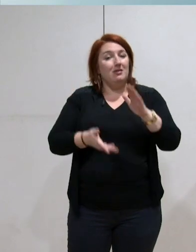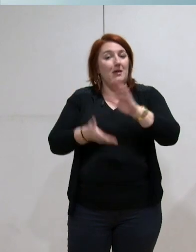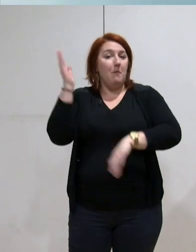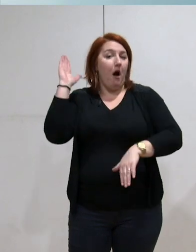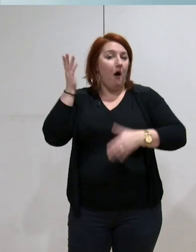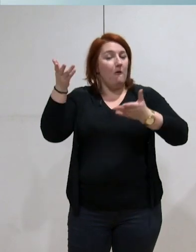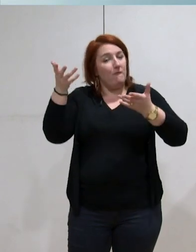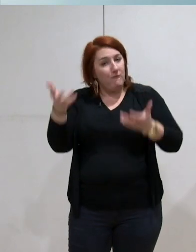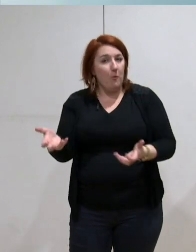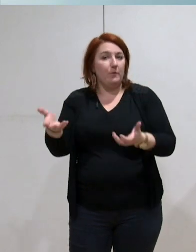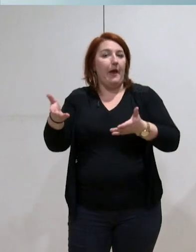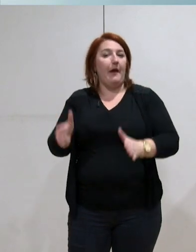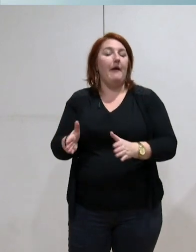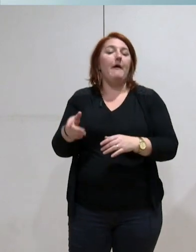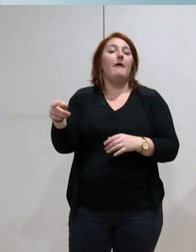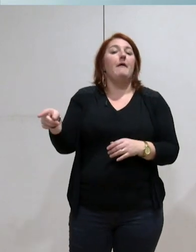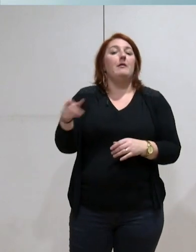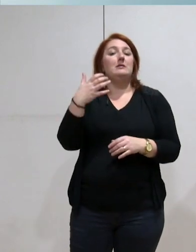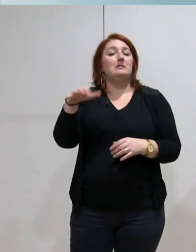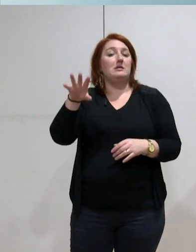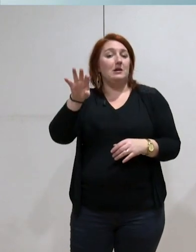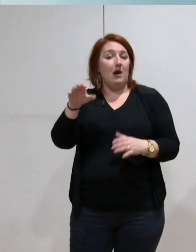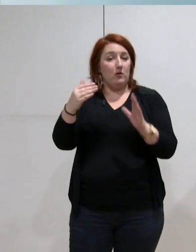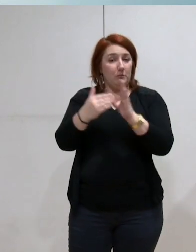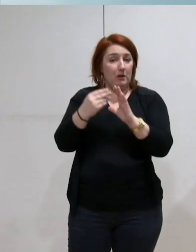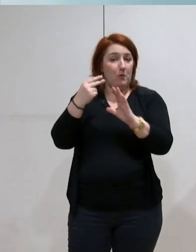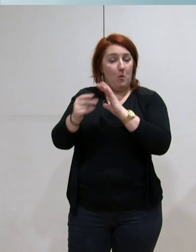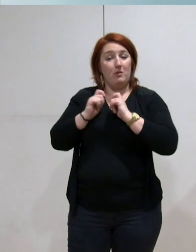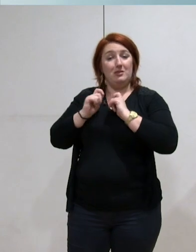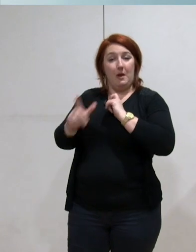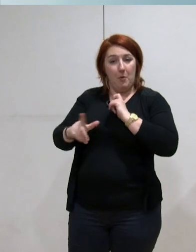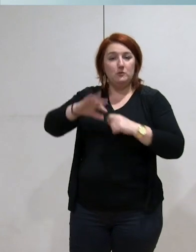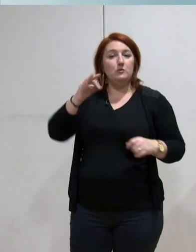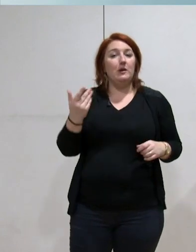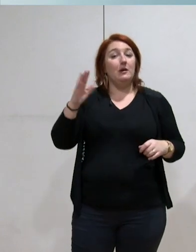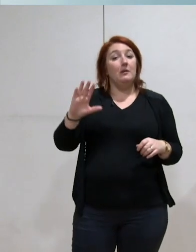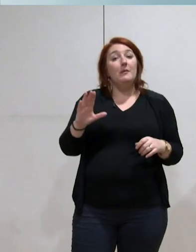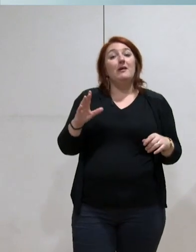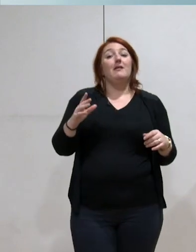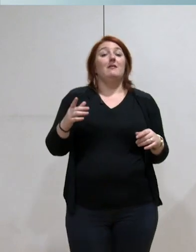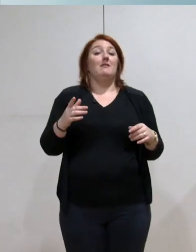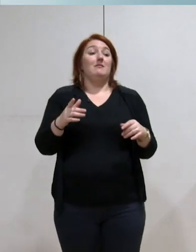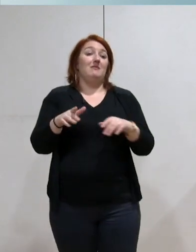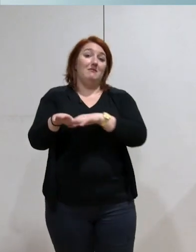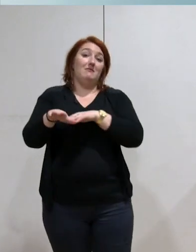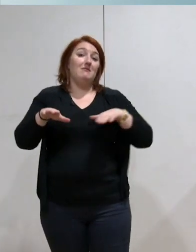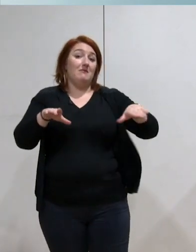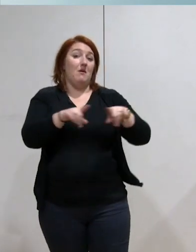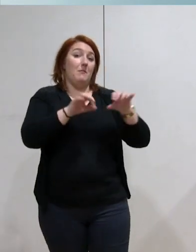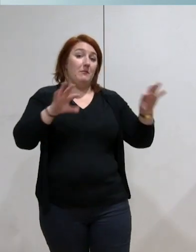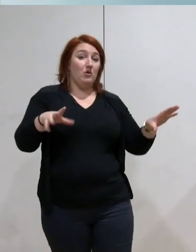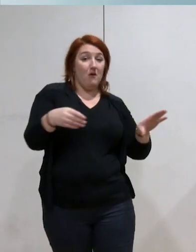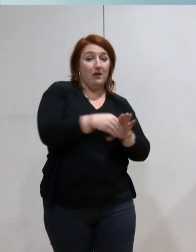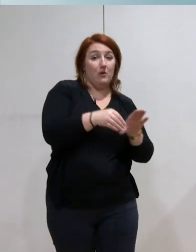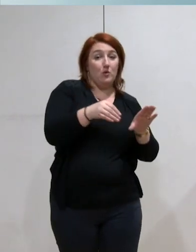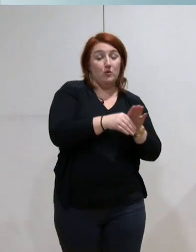agents s'élève à 540000 € mais en face il y a un certain nombre d'économies qui sont faites